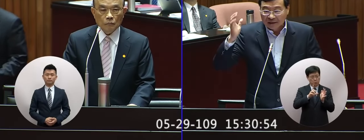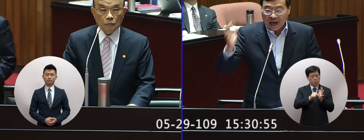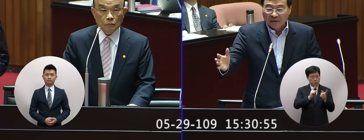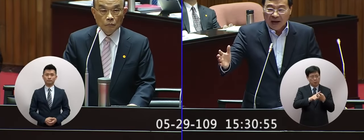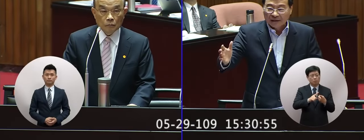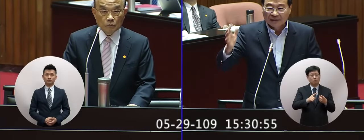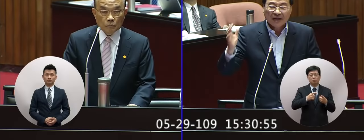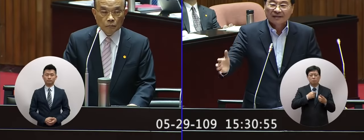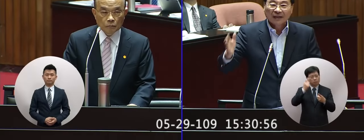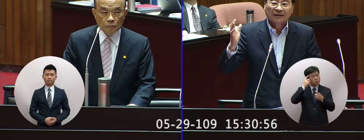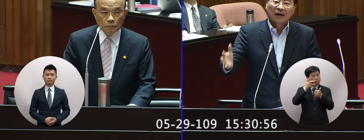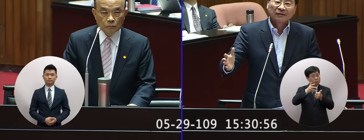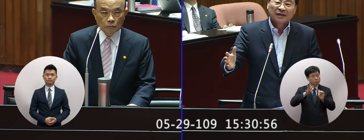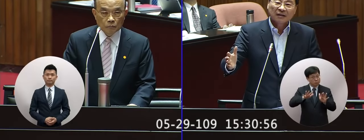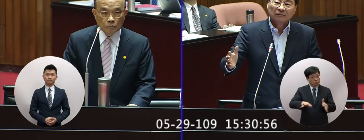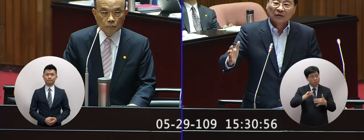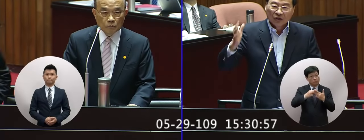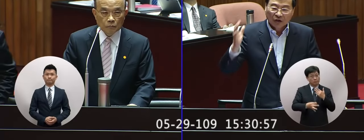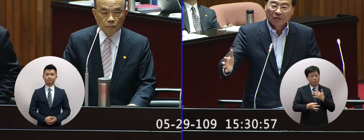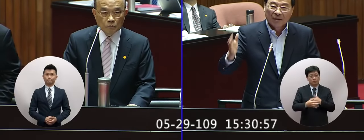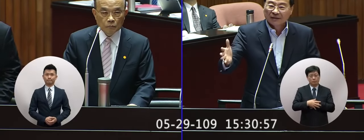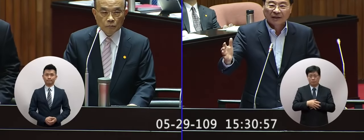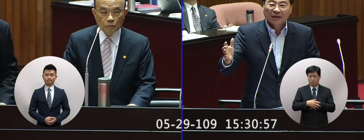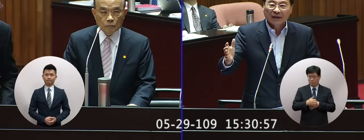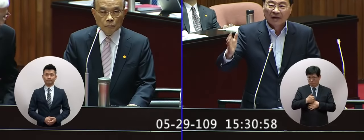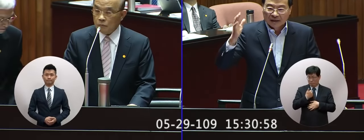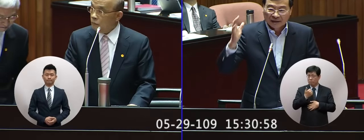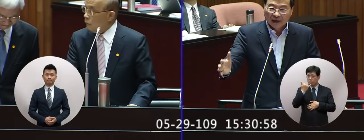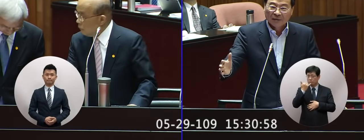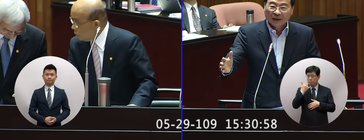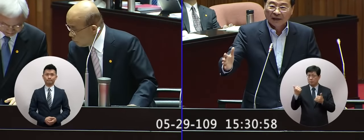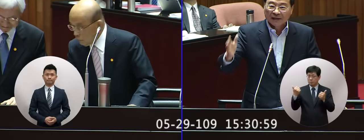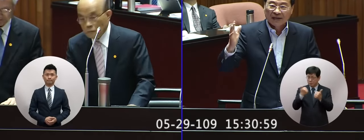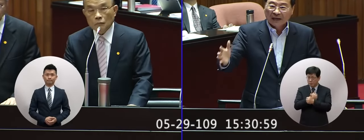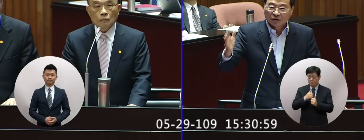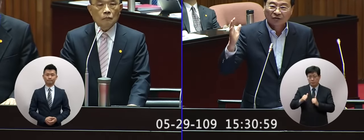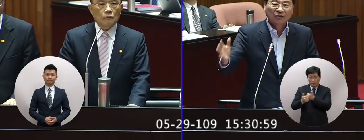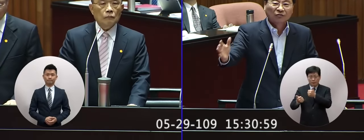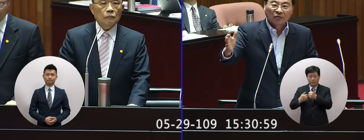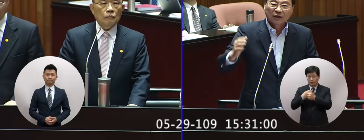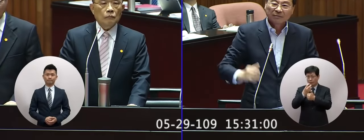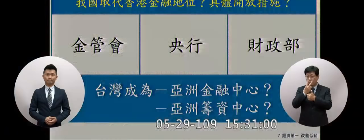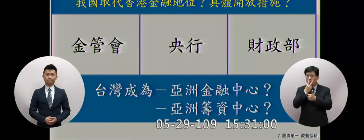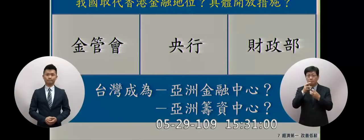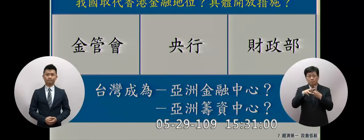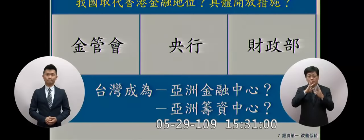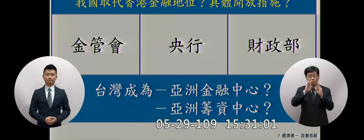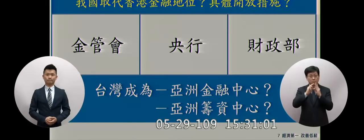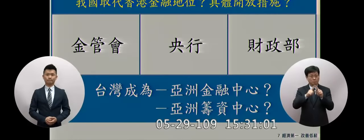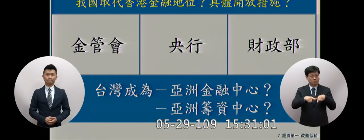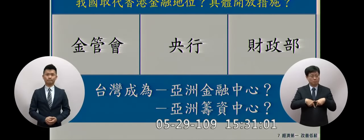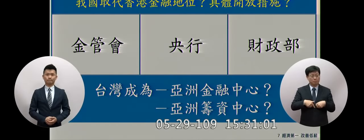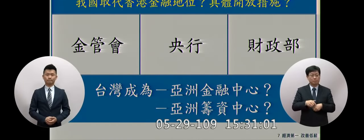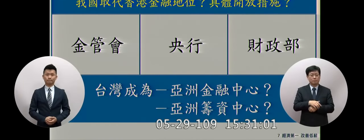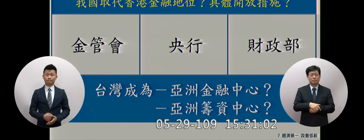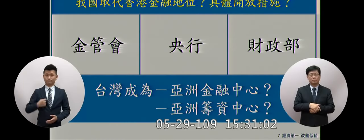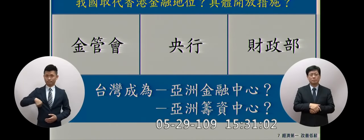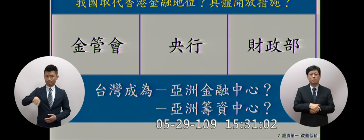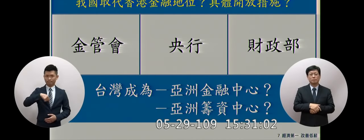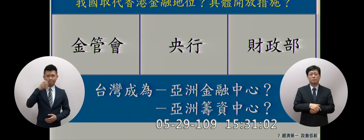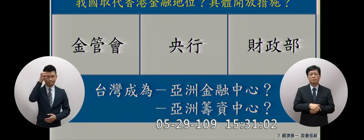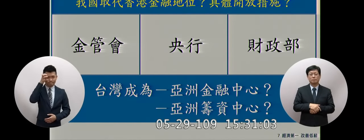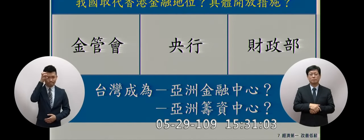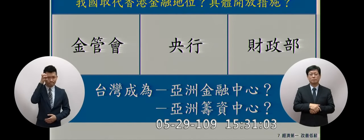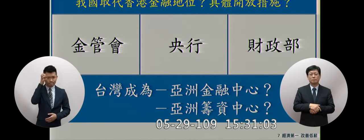院长。台湾以现在的条件，有没有机会成为亚洲金融中心？ 我们一直